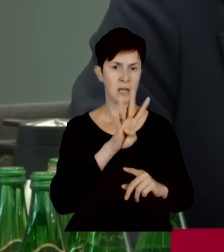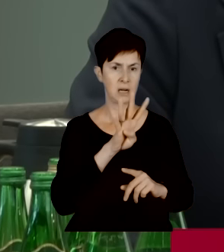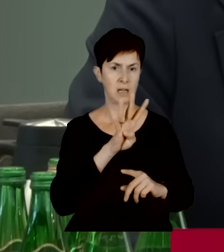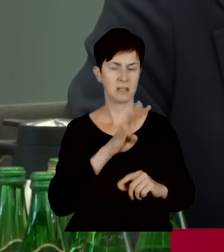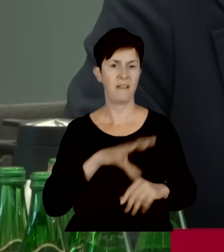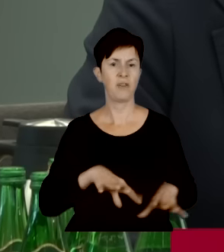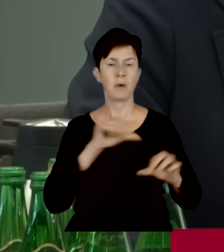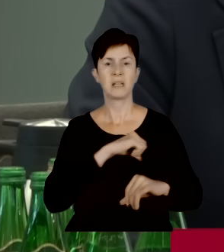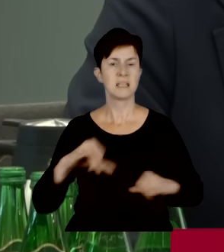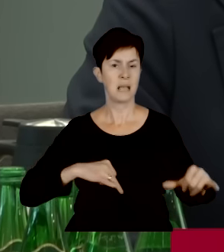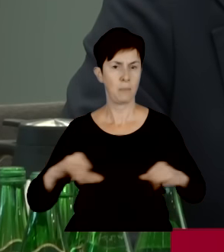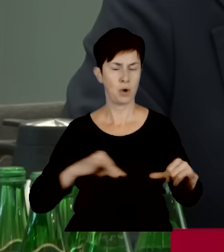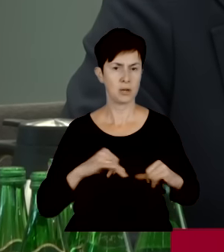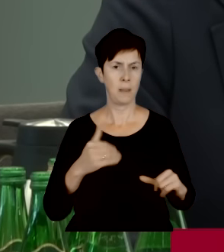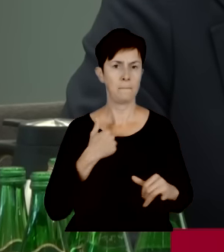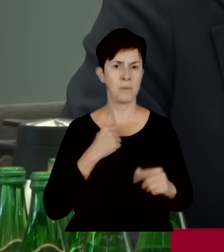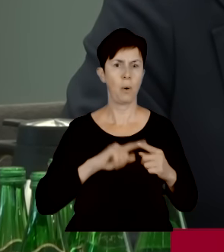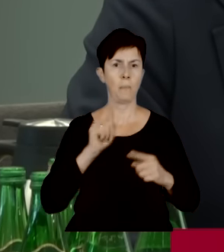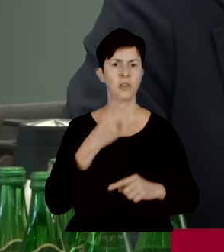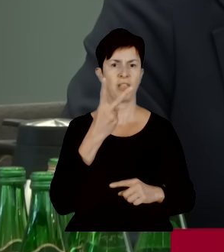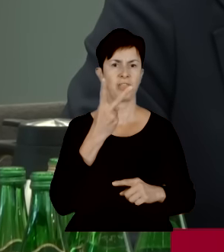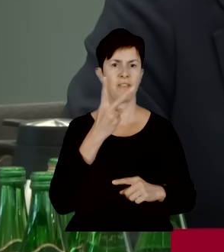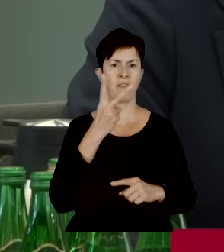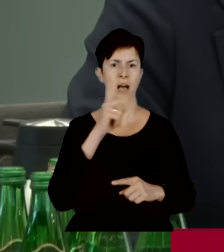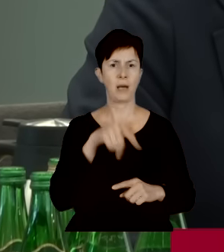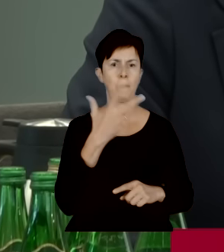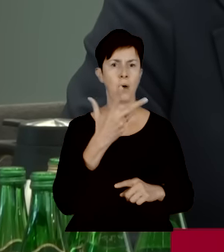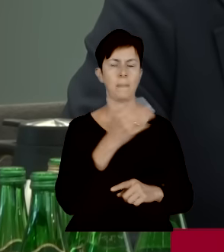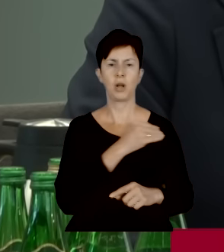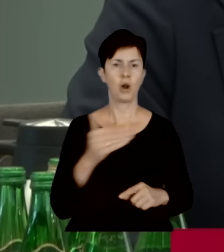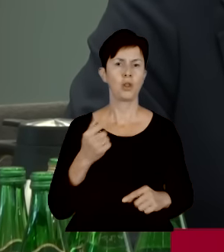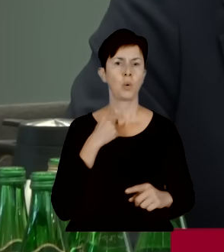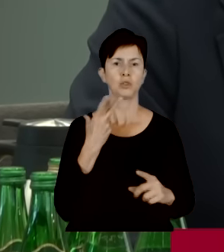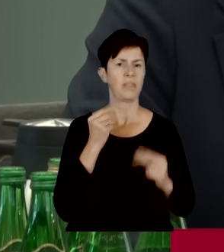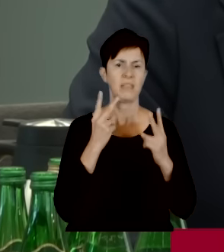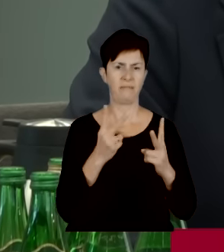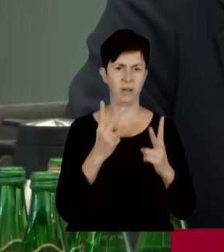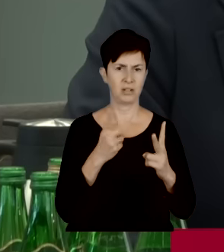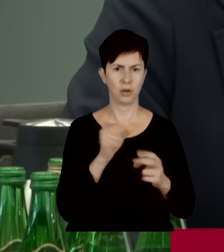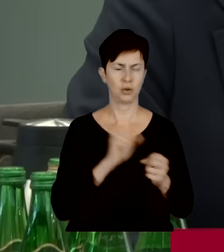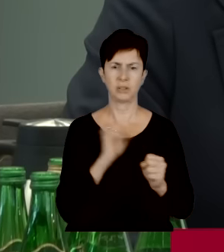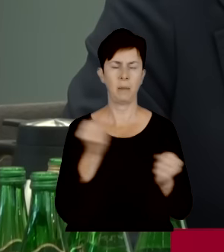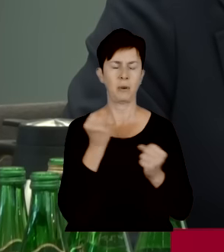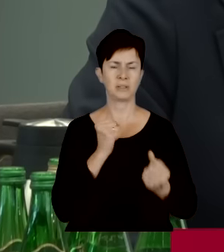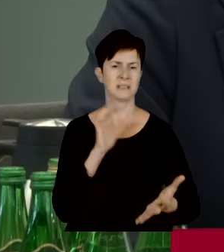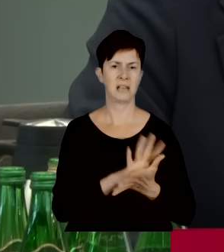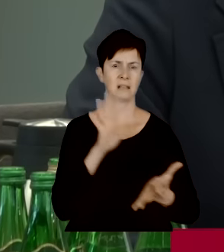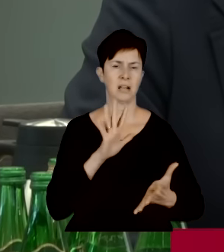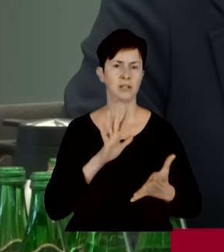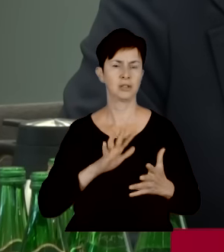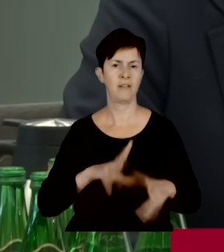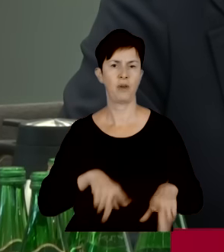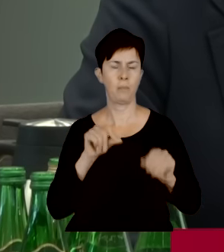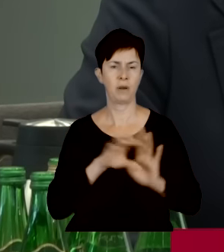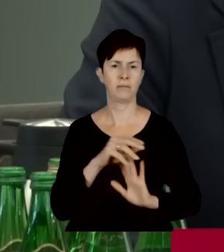samorządowych oddano ponad 2,5 miliona głosów nieważnych to są najbardziej skandaliczne wybory w I